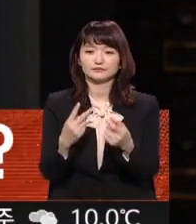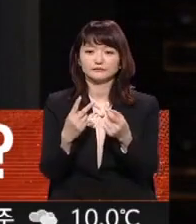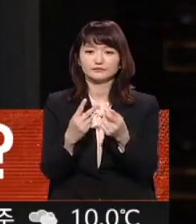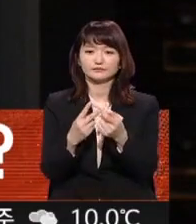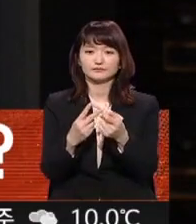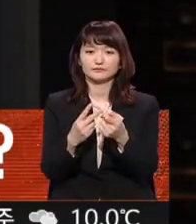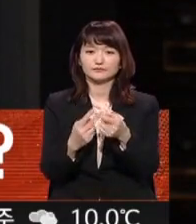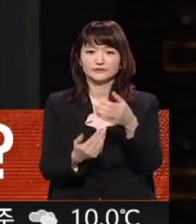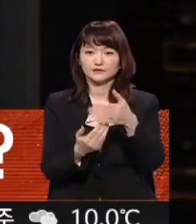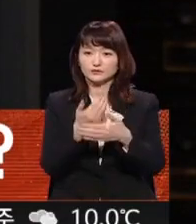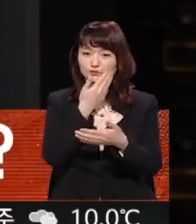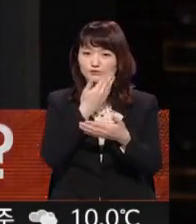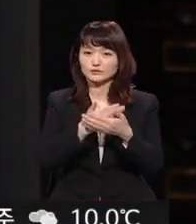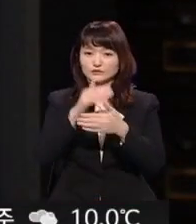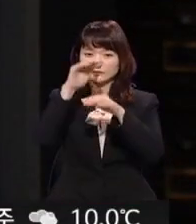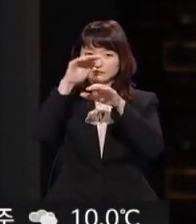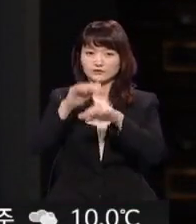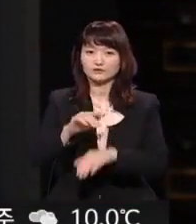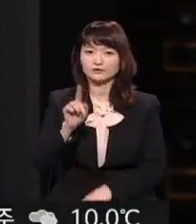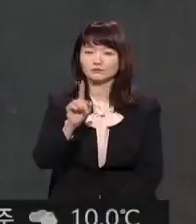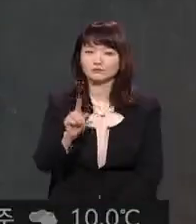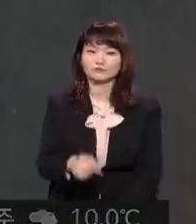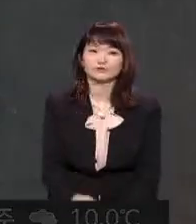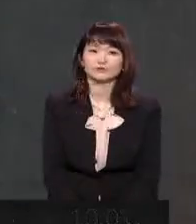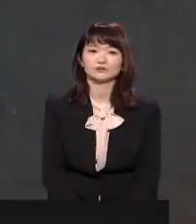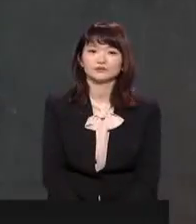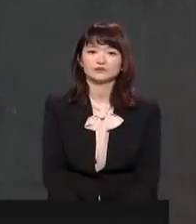번째 사건 체크 포인트 짚어보죠